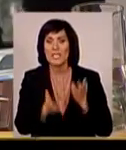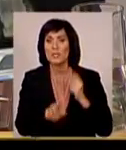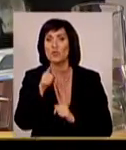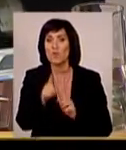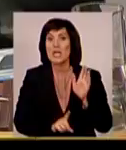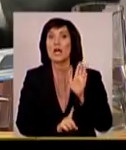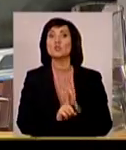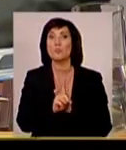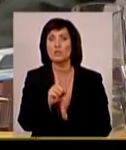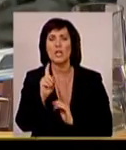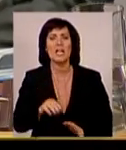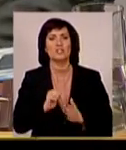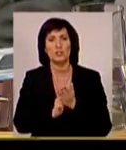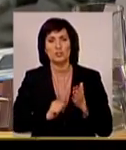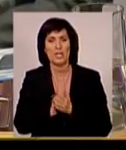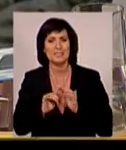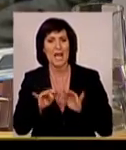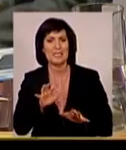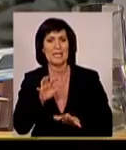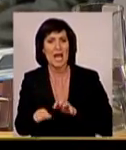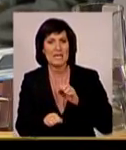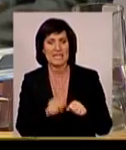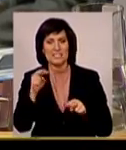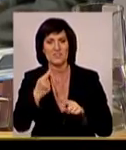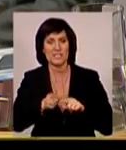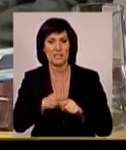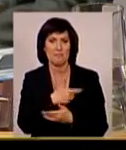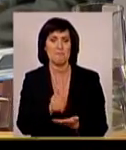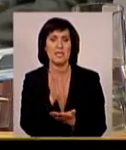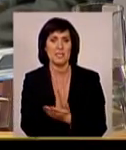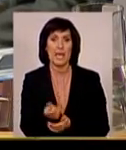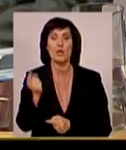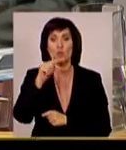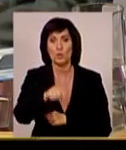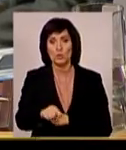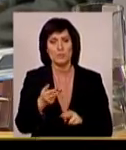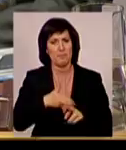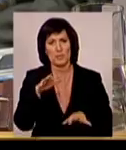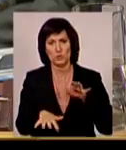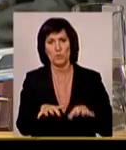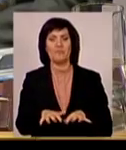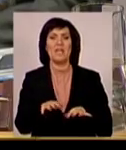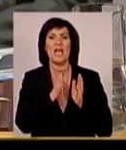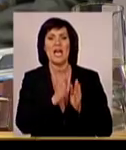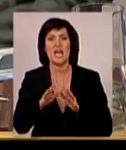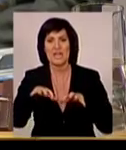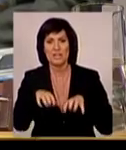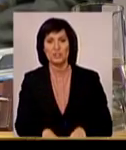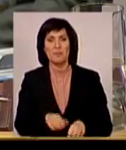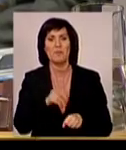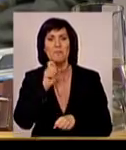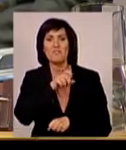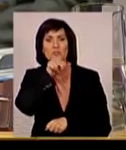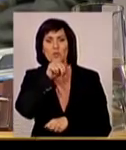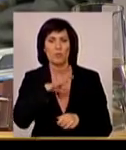вона розпочнеться, то лише через акти агресії, свідками яких ми є. І тоді, без сумніву, режим Північної Кореї буде